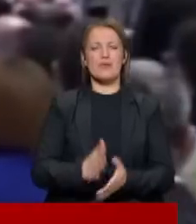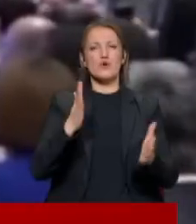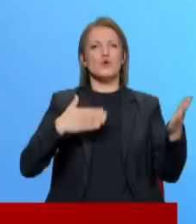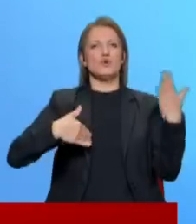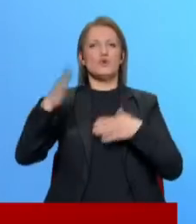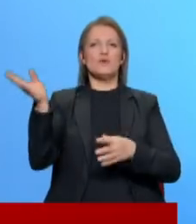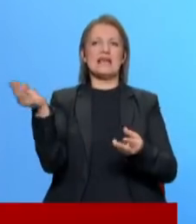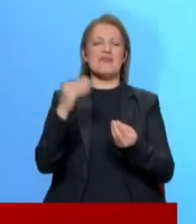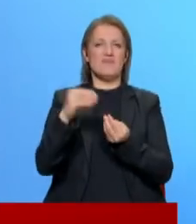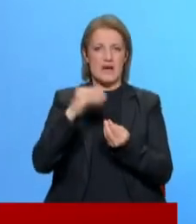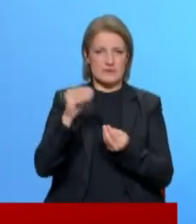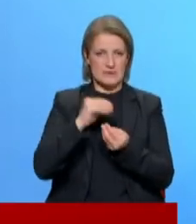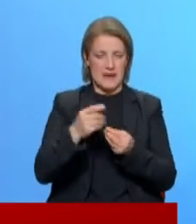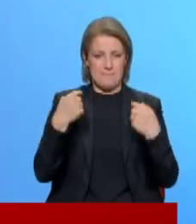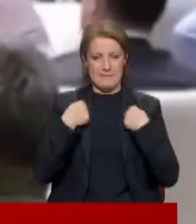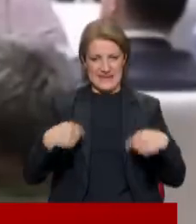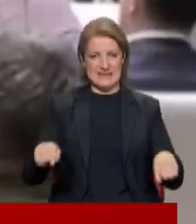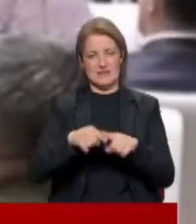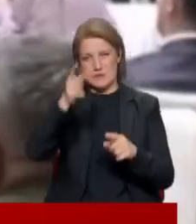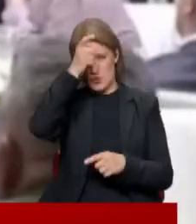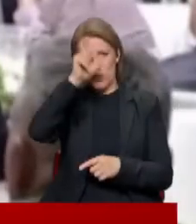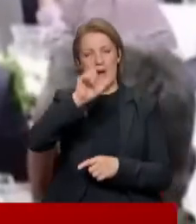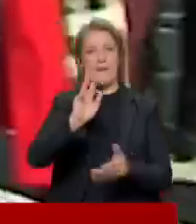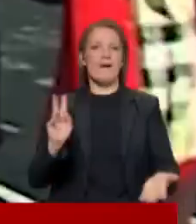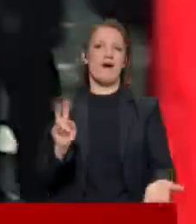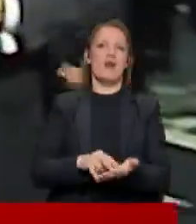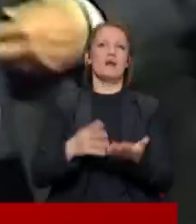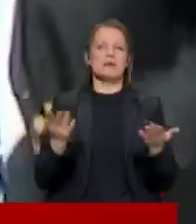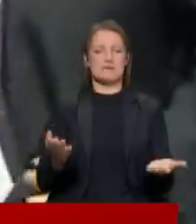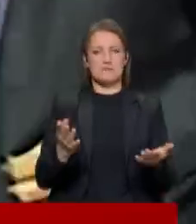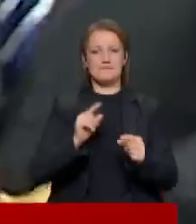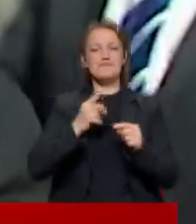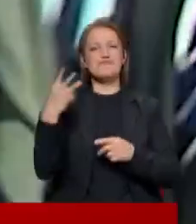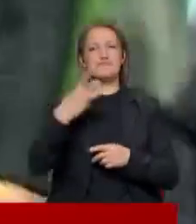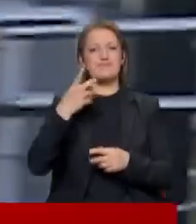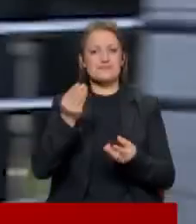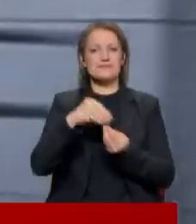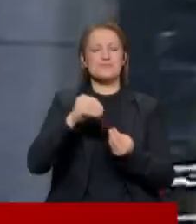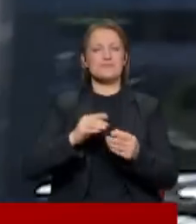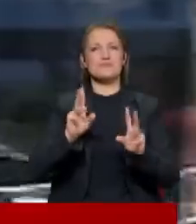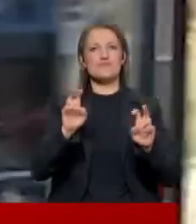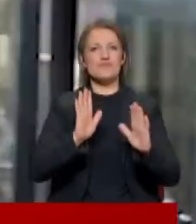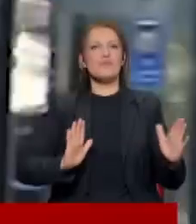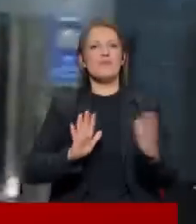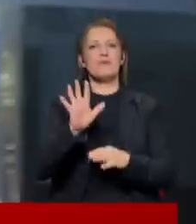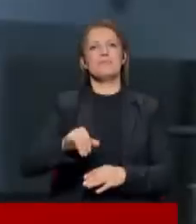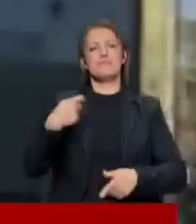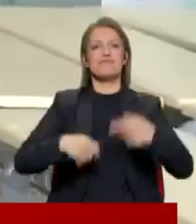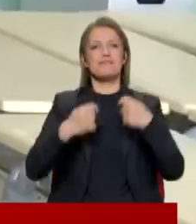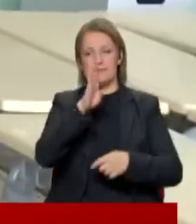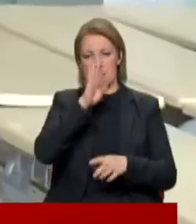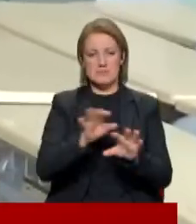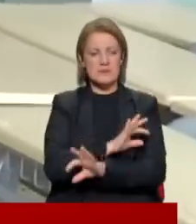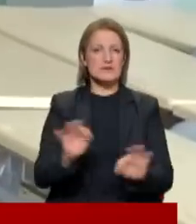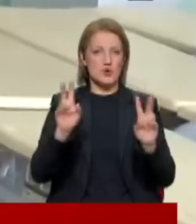yüksek faizle Biz ülkemizi ayağa kaldıramayız Erdoğan faiz konusunda karşı karşıya geldiği Merkez Bankası'nın